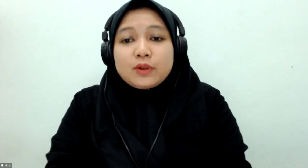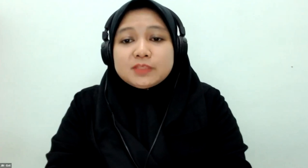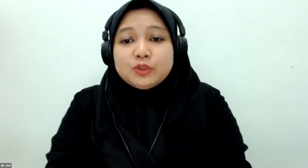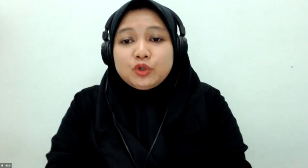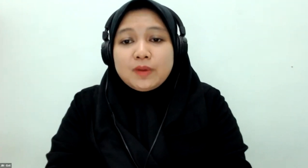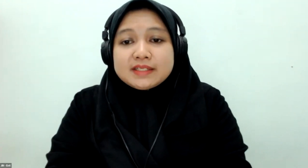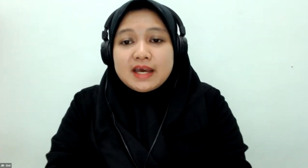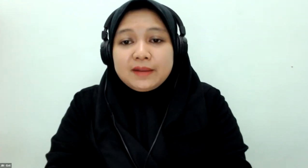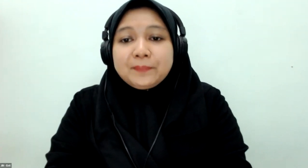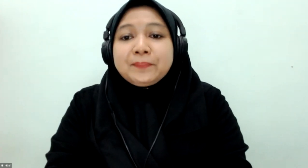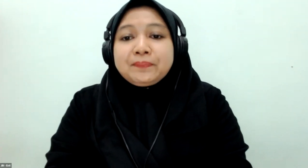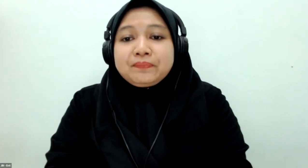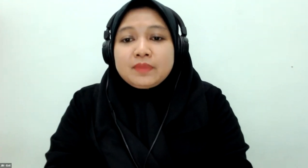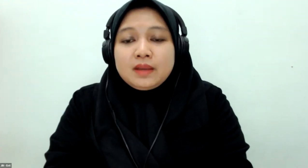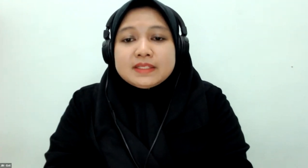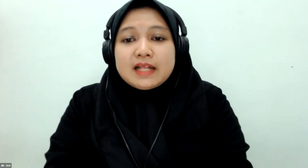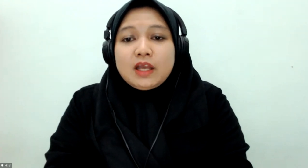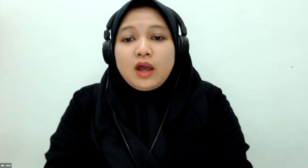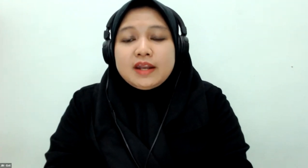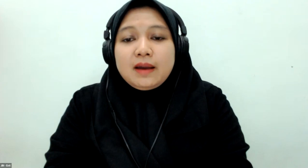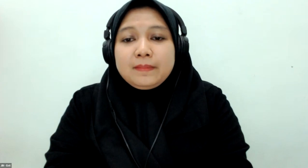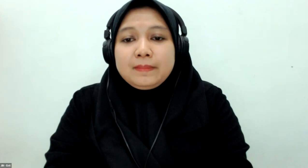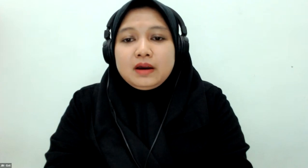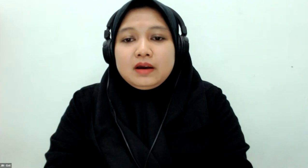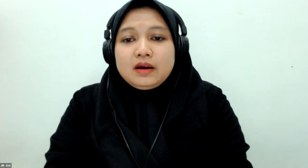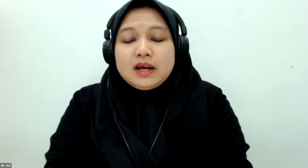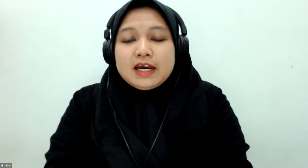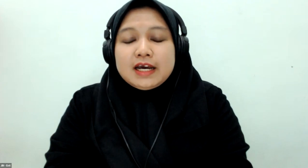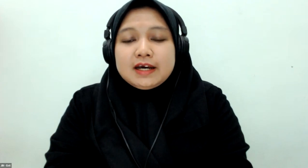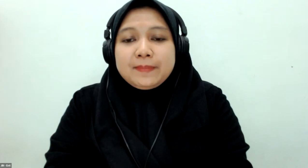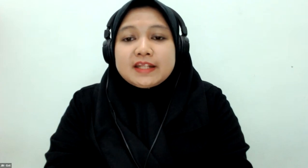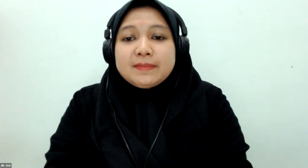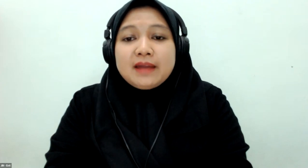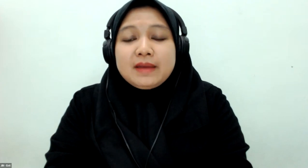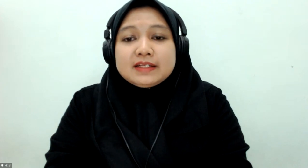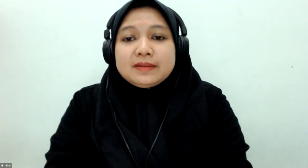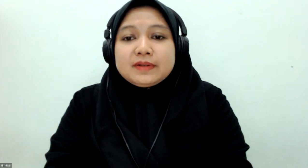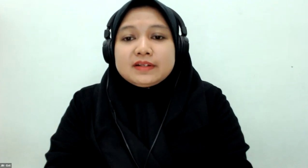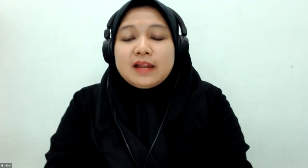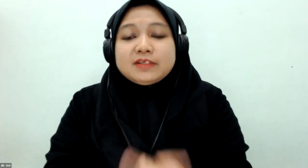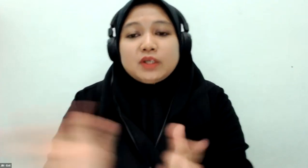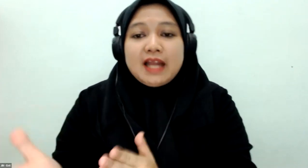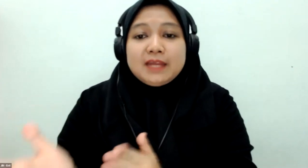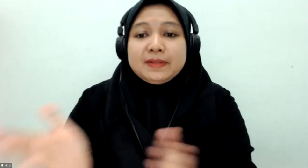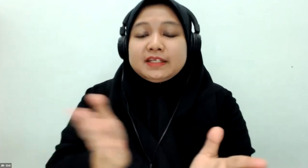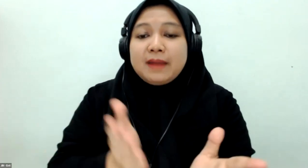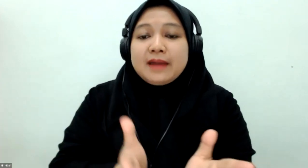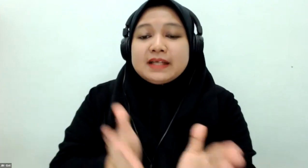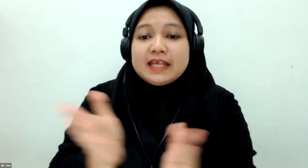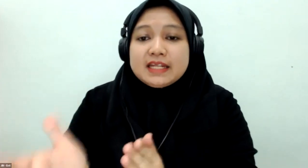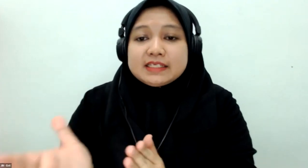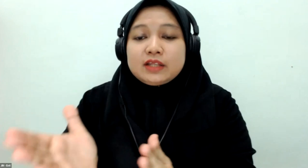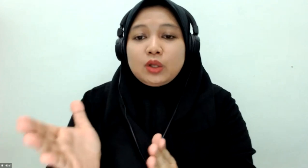dalam proses penjurubahasaan misalnya kalau ada penerjemahan baik dalam situasi lain